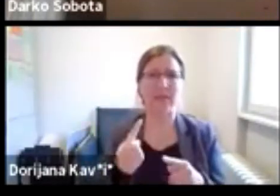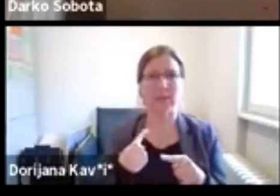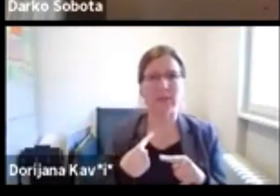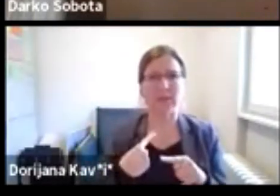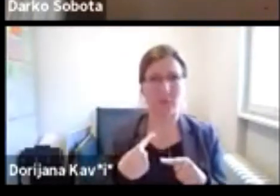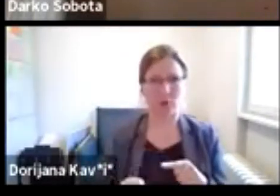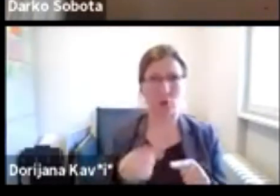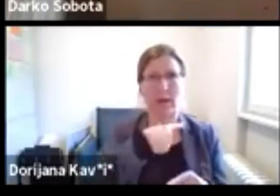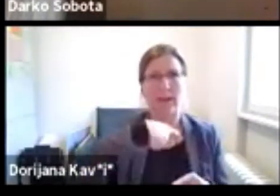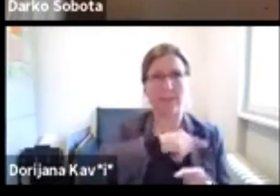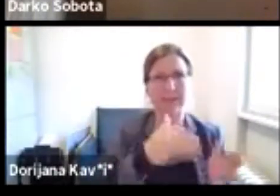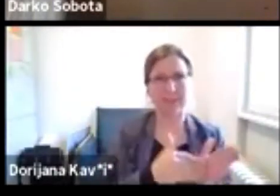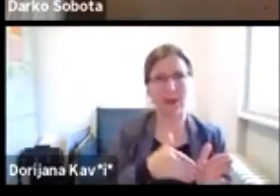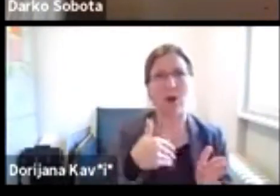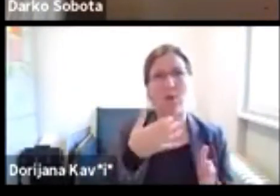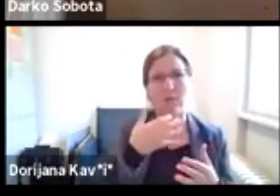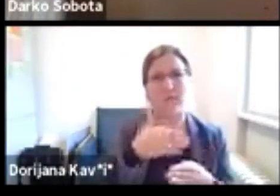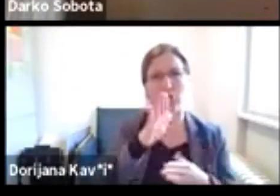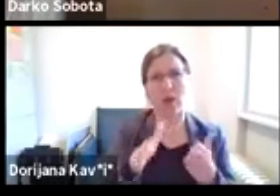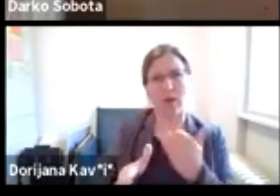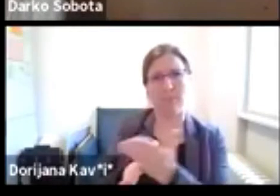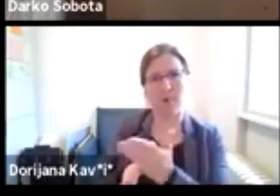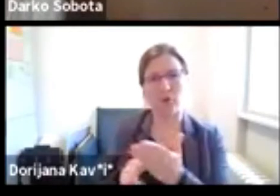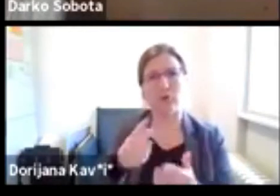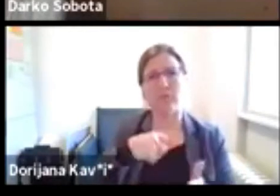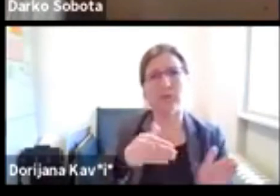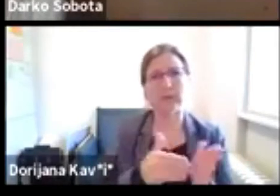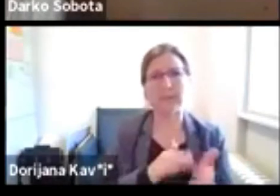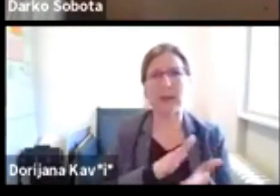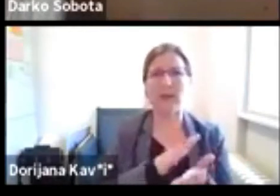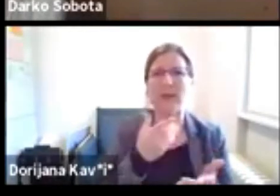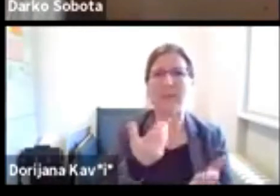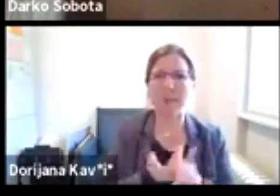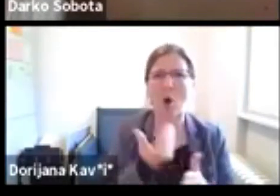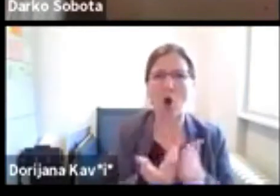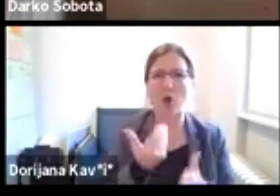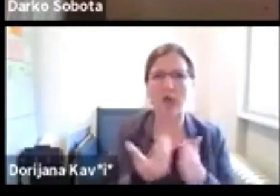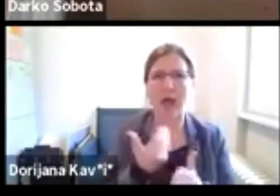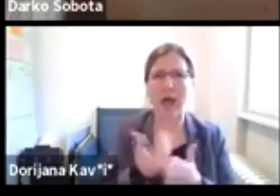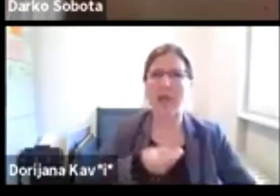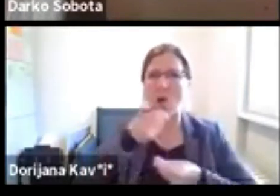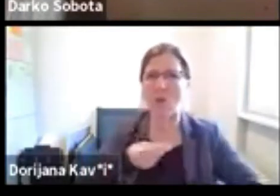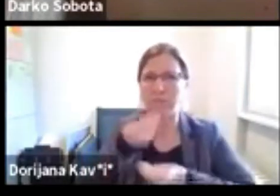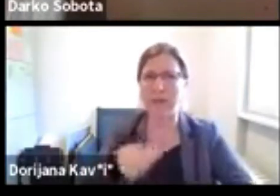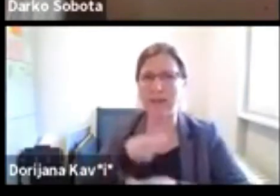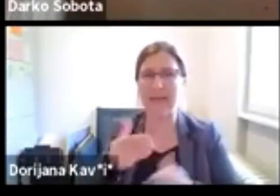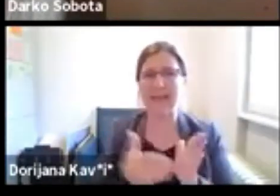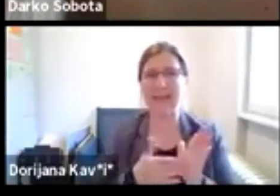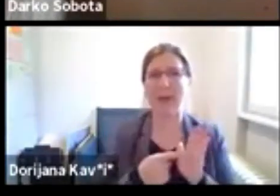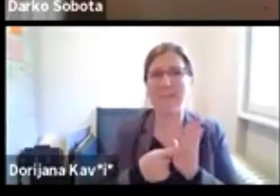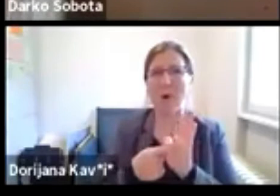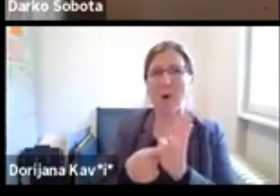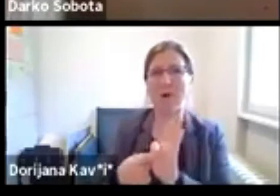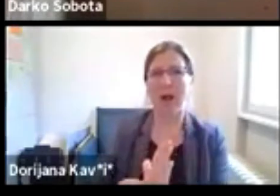s osobom, dajući joj, dakle, ponavljajući joj upute aktivnosti, demonstrirajući joj. Pri tome se možemo